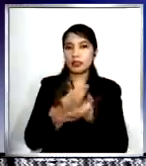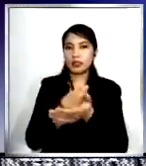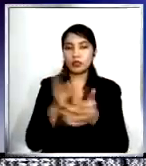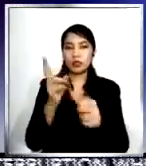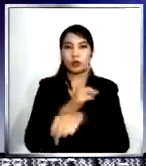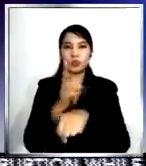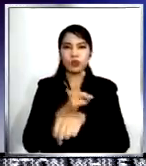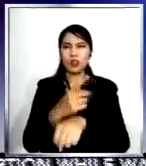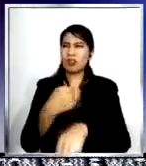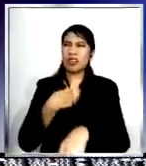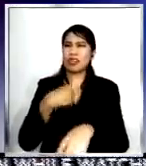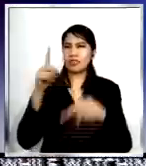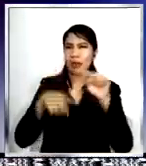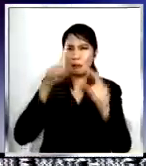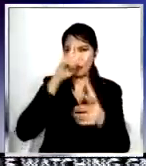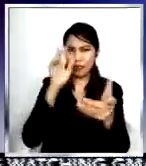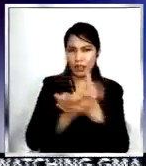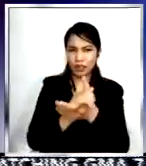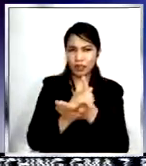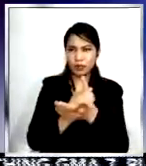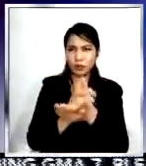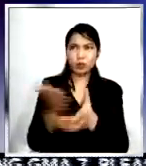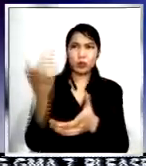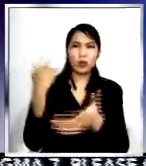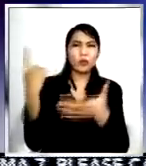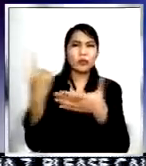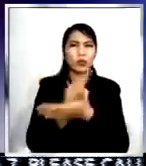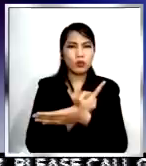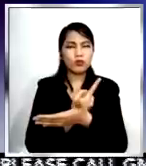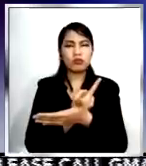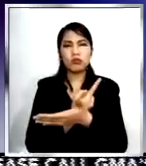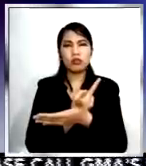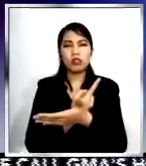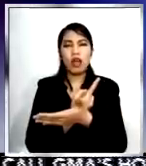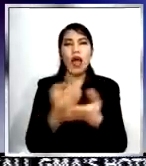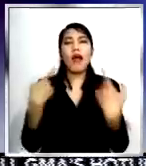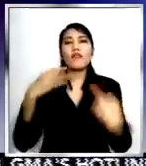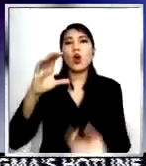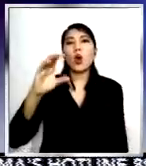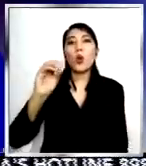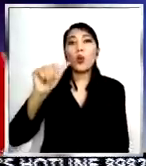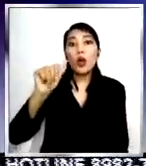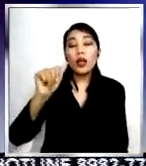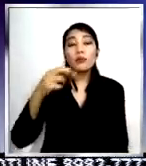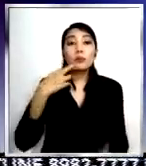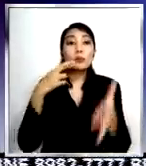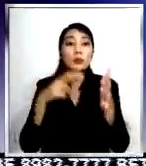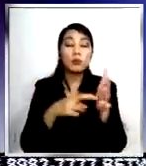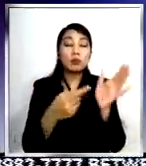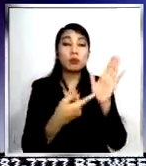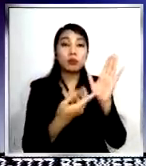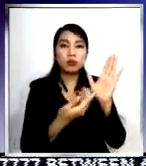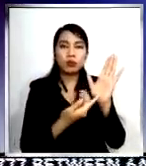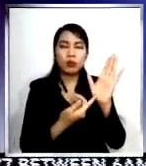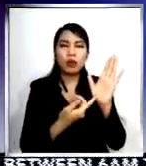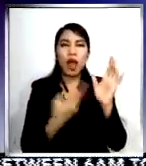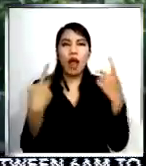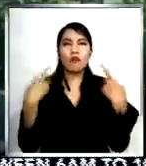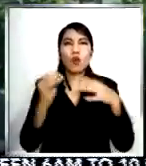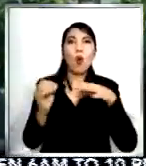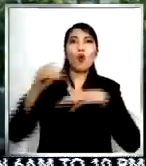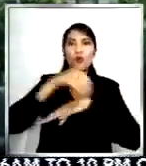po natin na merong COA report, Commission Audit Report, na nasabi doon na parang nag-overspend daw yung National Youth